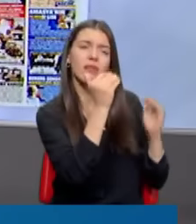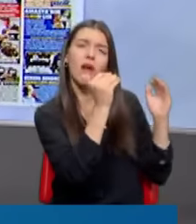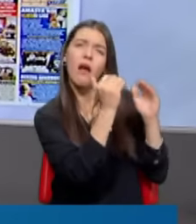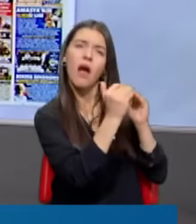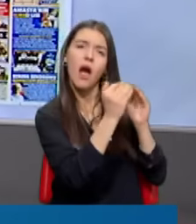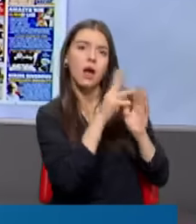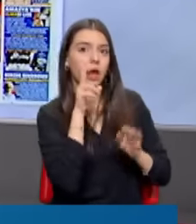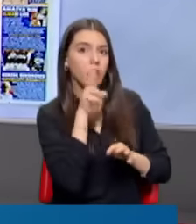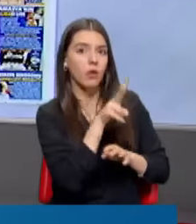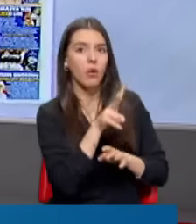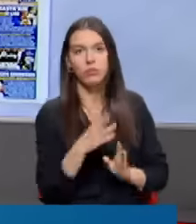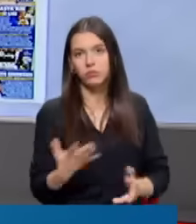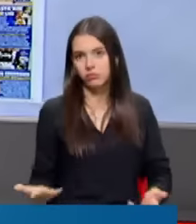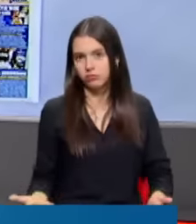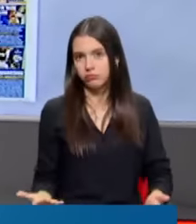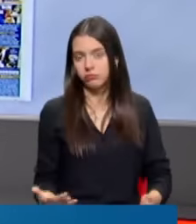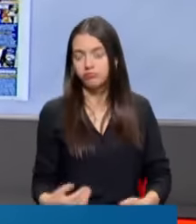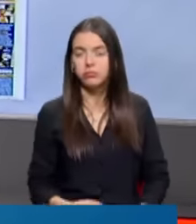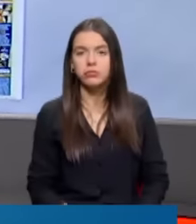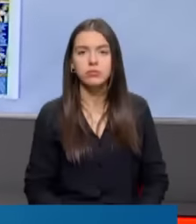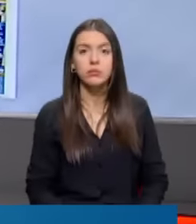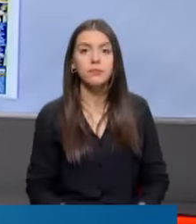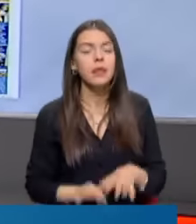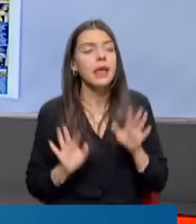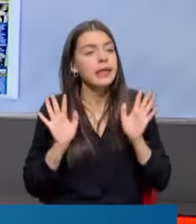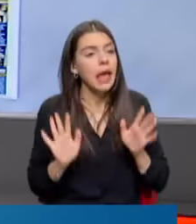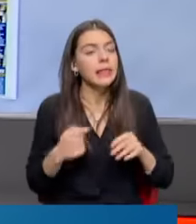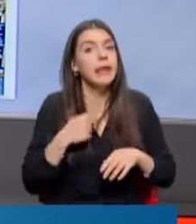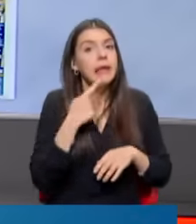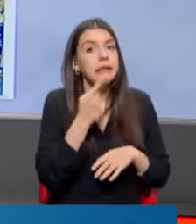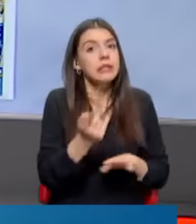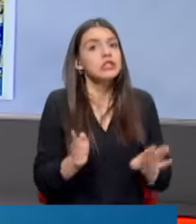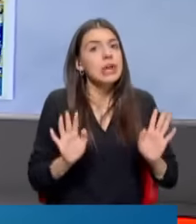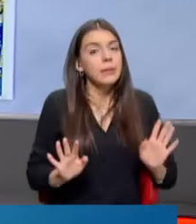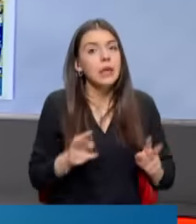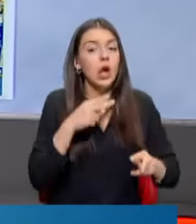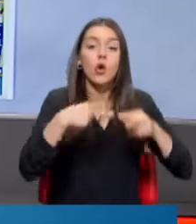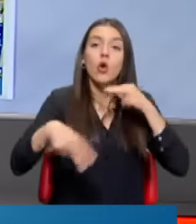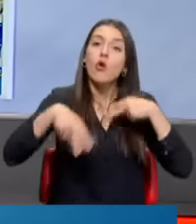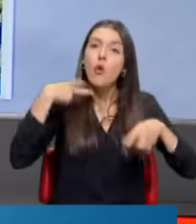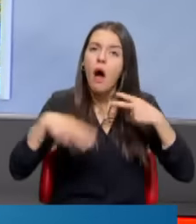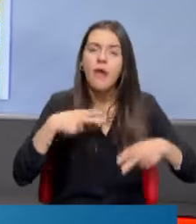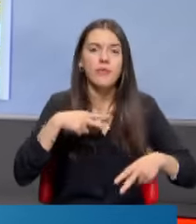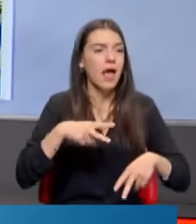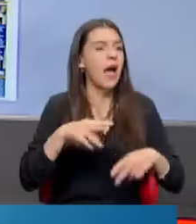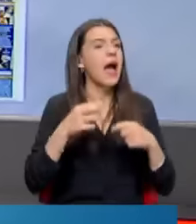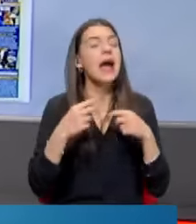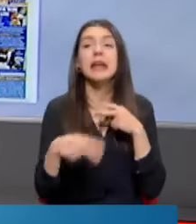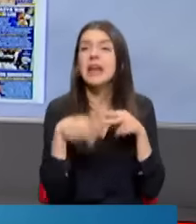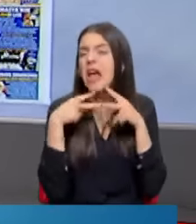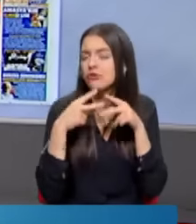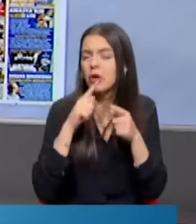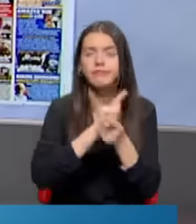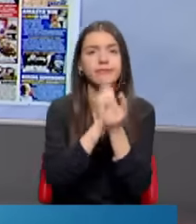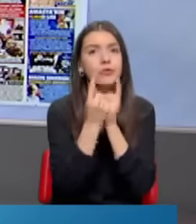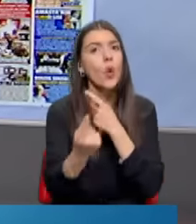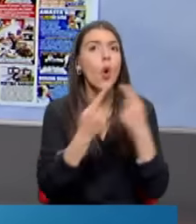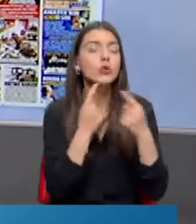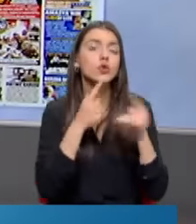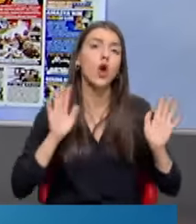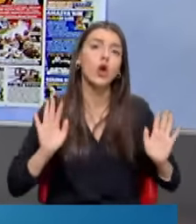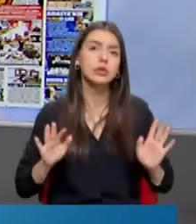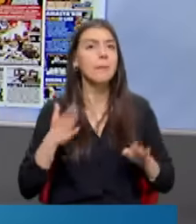aynı olduğu ortaya çıktı. Yani demem o ki bu aralar lokantasını, restoranını çok konuşur hale geldik.